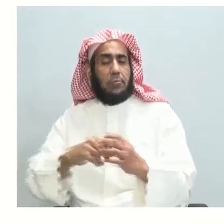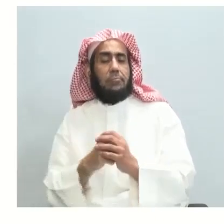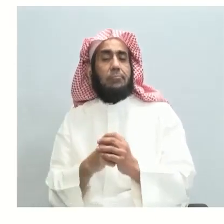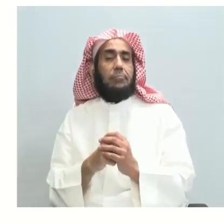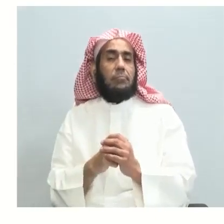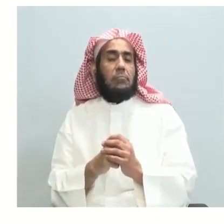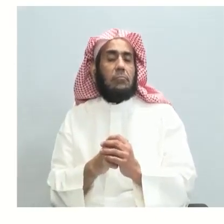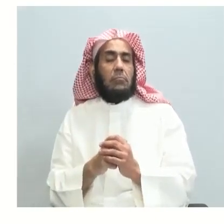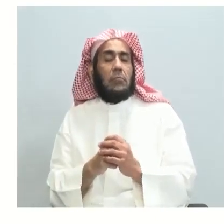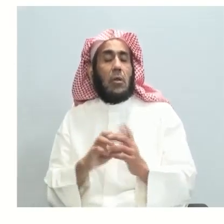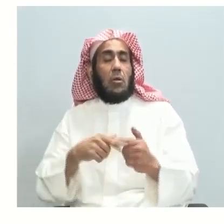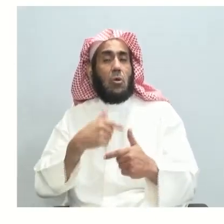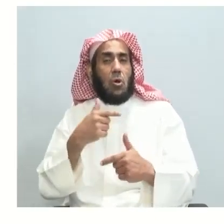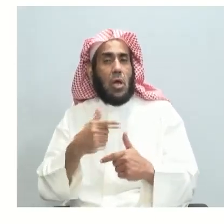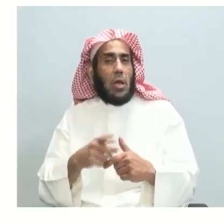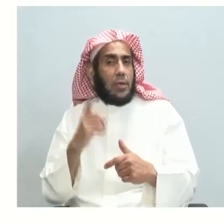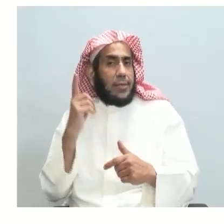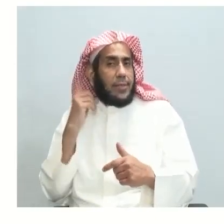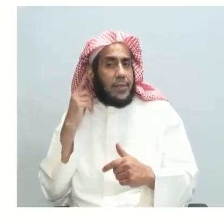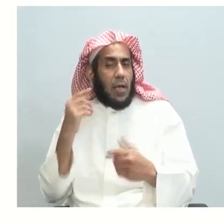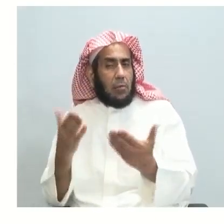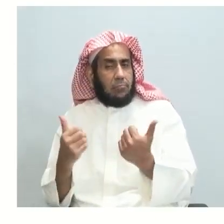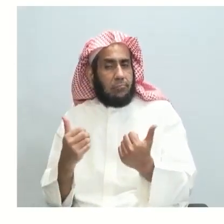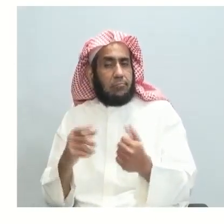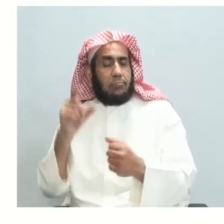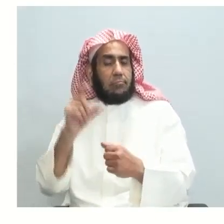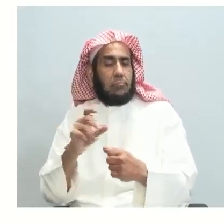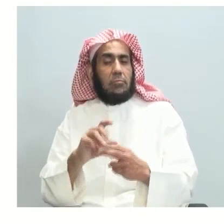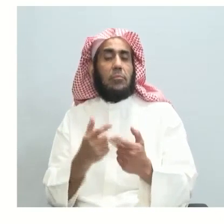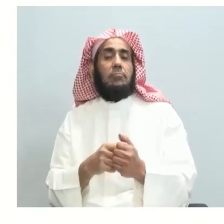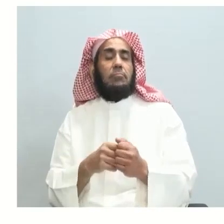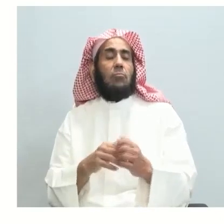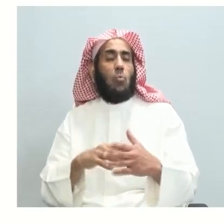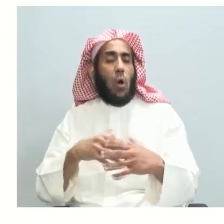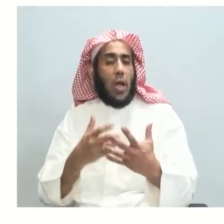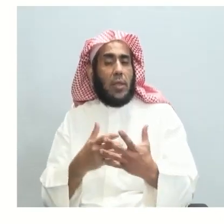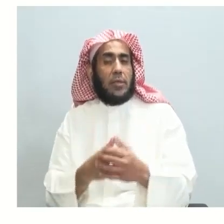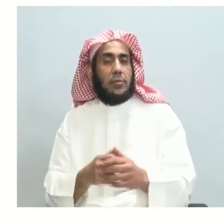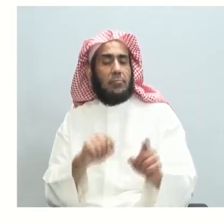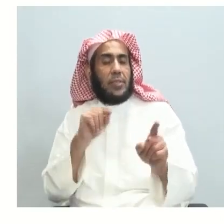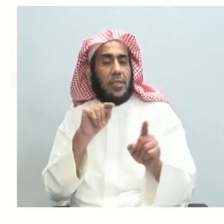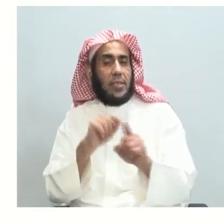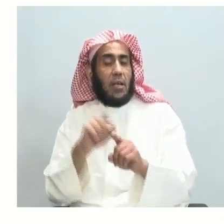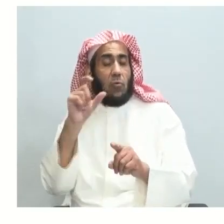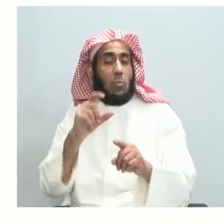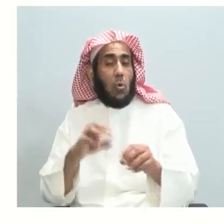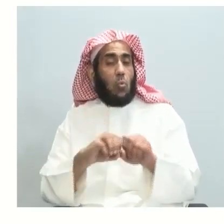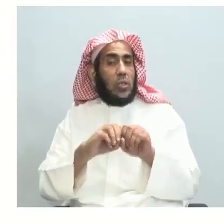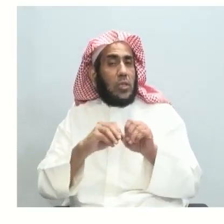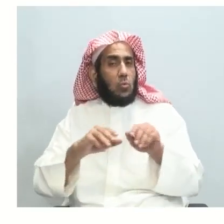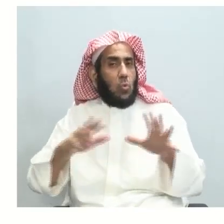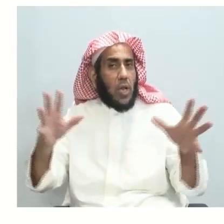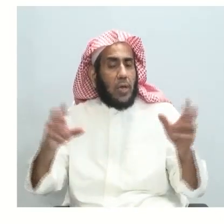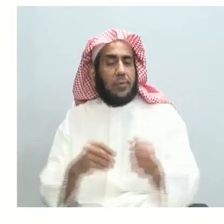وغيره كذلك الاصغاء لاصحاب المصلحه ايضا استهداف العملاء والتسويق المنتجات